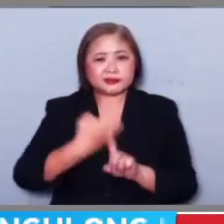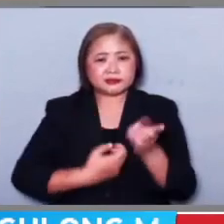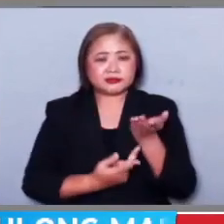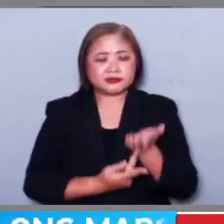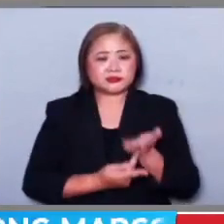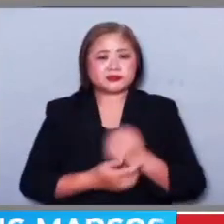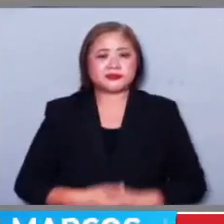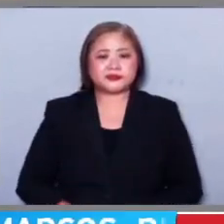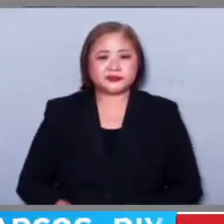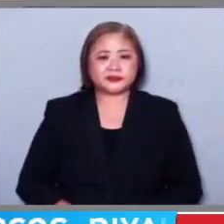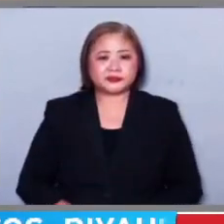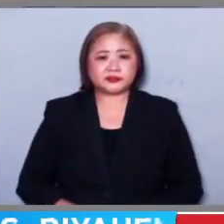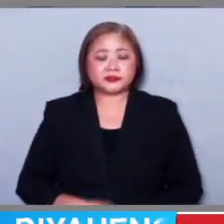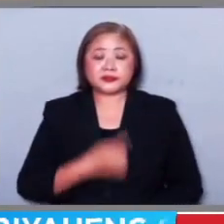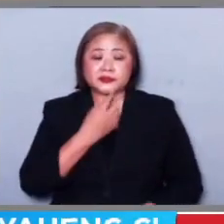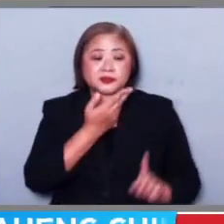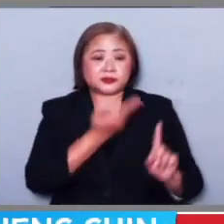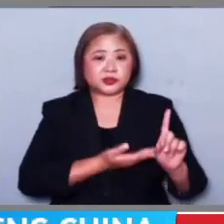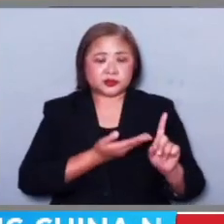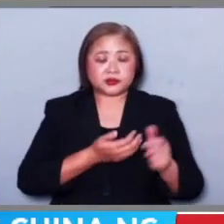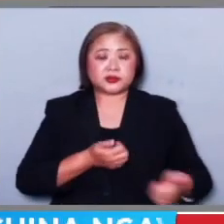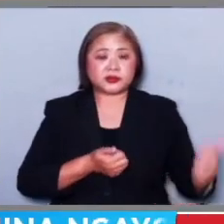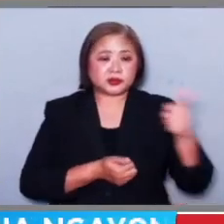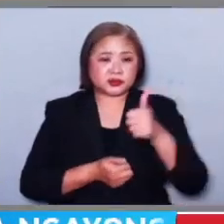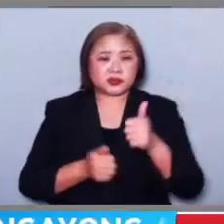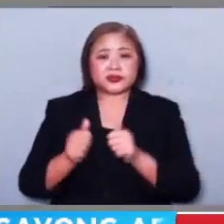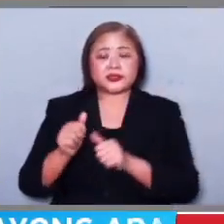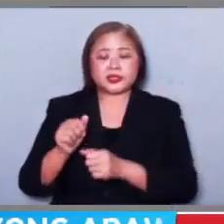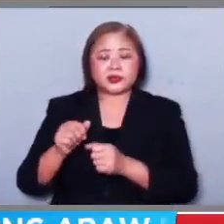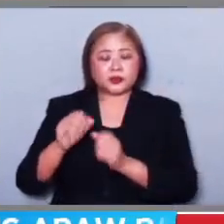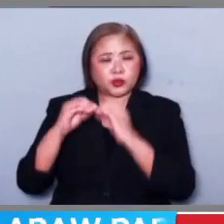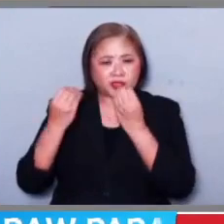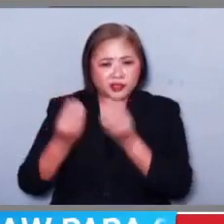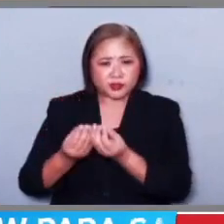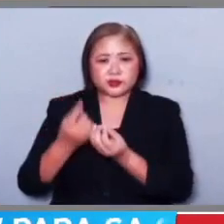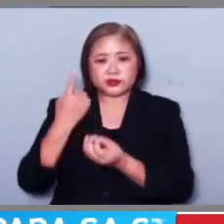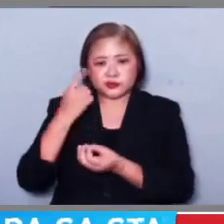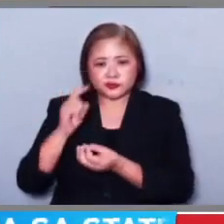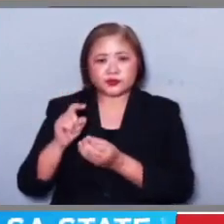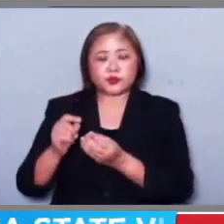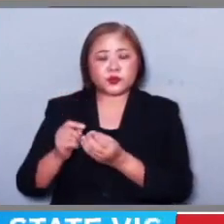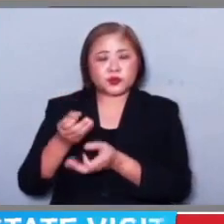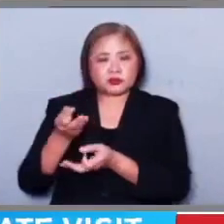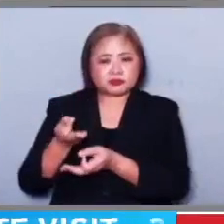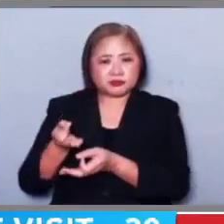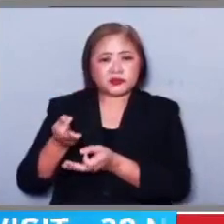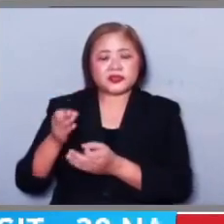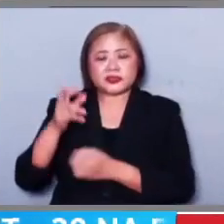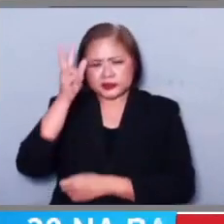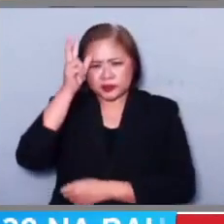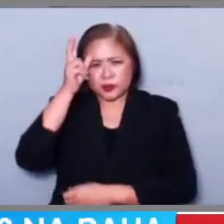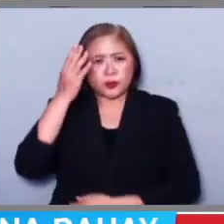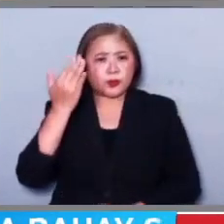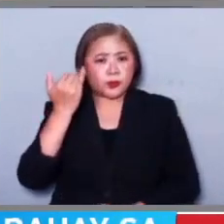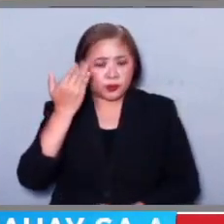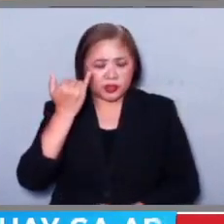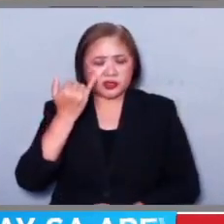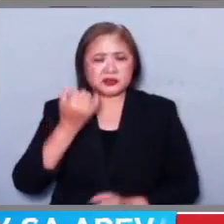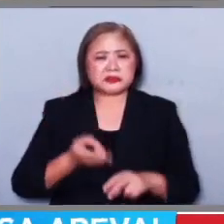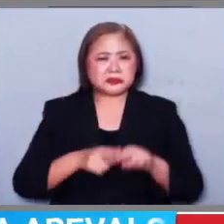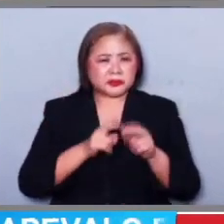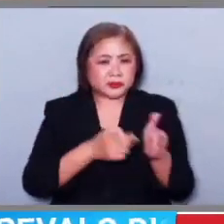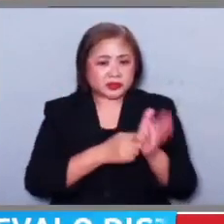San Diego, Chairman ng United Borders Grazers Association ng UBRA, maaaring dahil raw ito sa lumalakas na demand sa